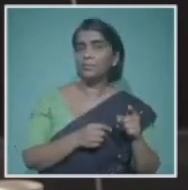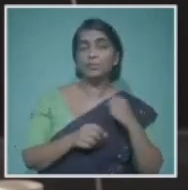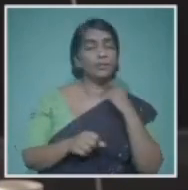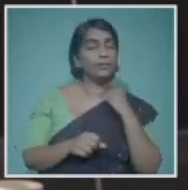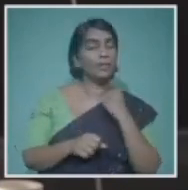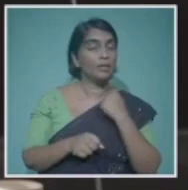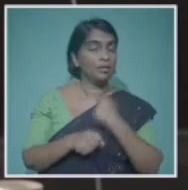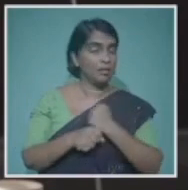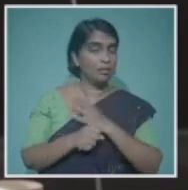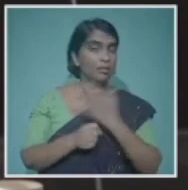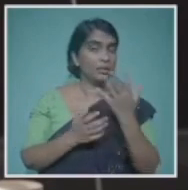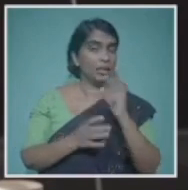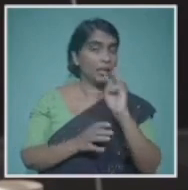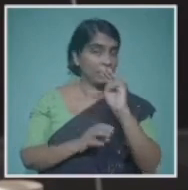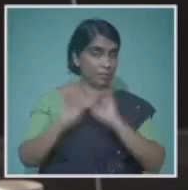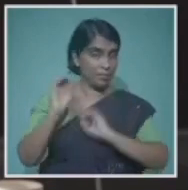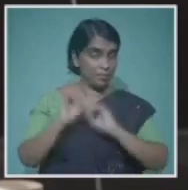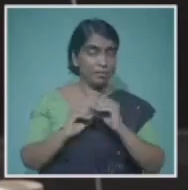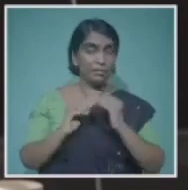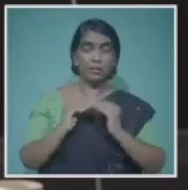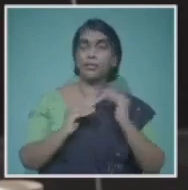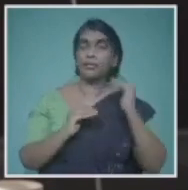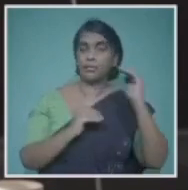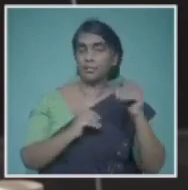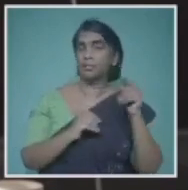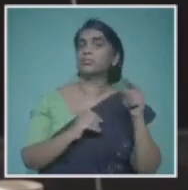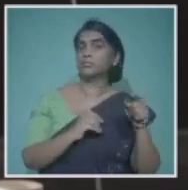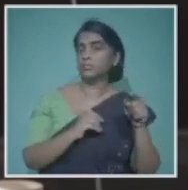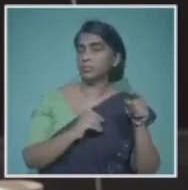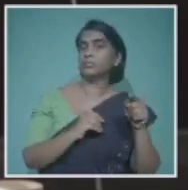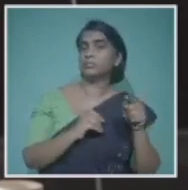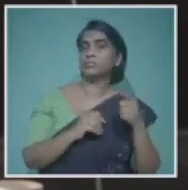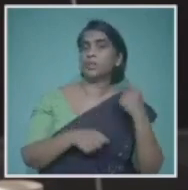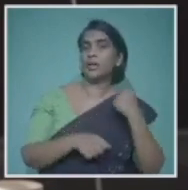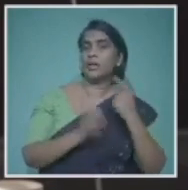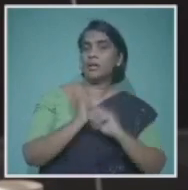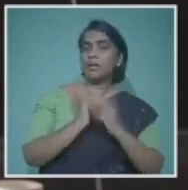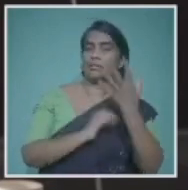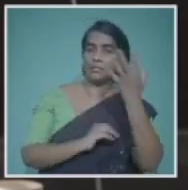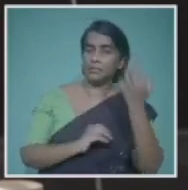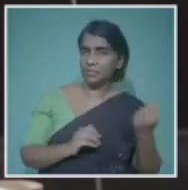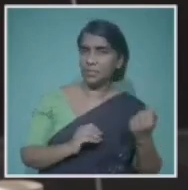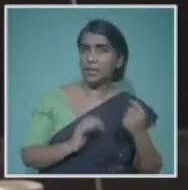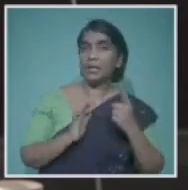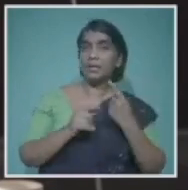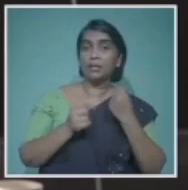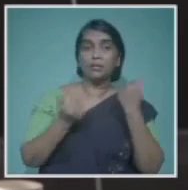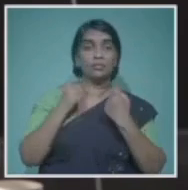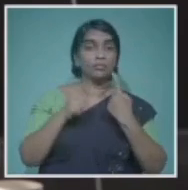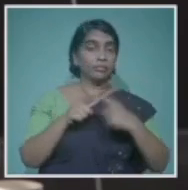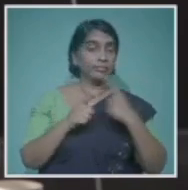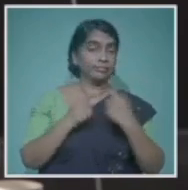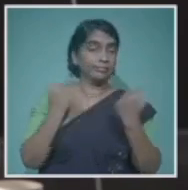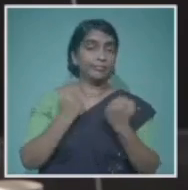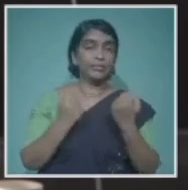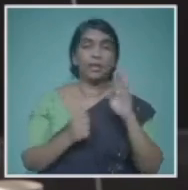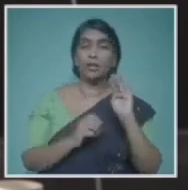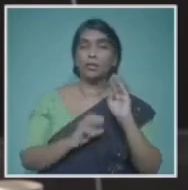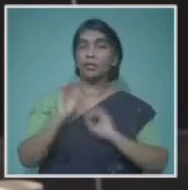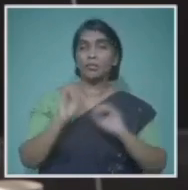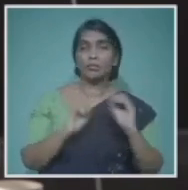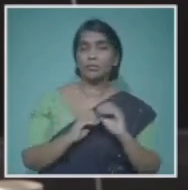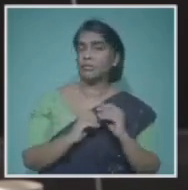ආර්ථික රජය ගන්න 130 නම් ඊට වැඩි ප්‍රමාණයකට තමයි ඒ කට්ටියට ණය ගන්න වෙන්නේ. ලීසින් එහෙම 140යි. So it's